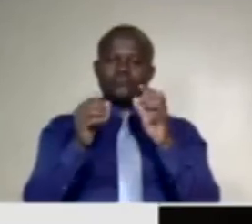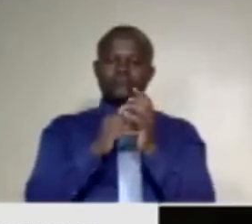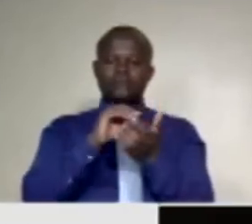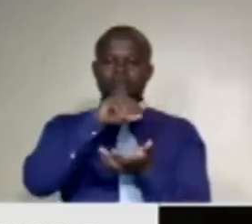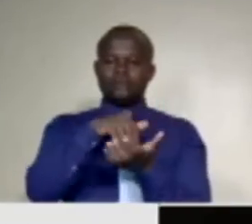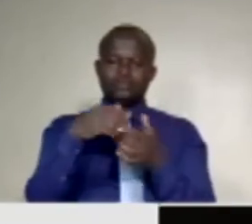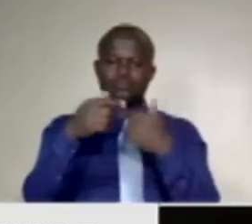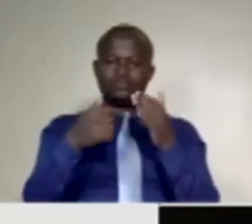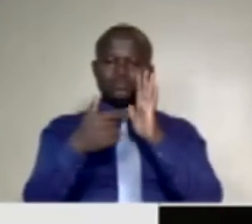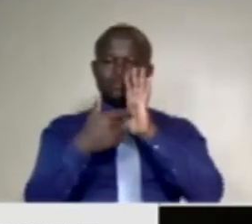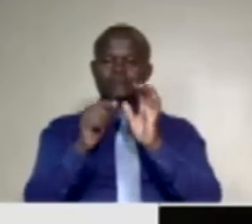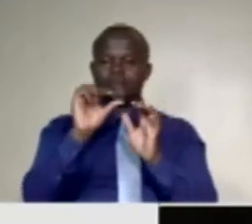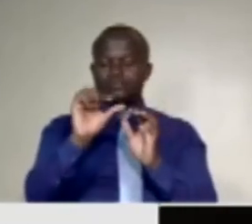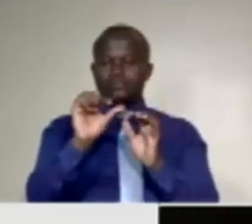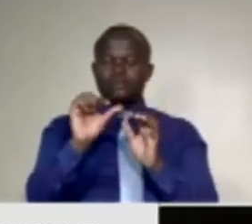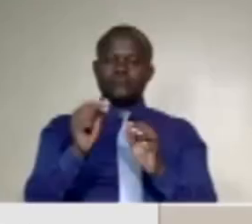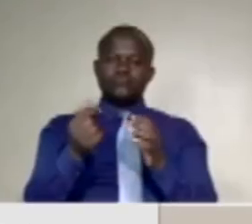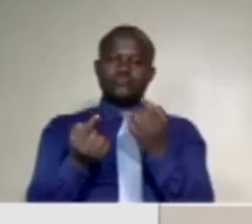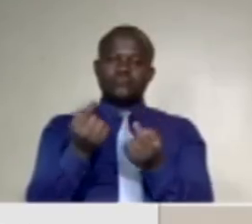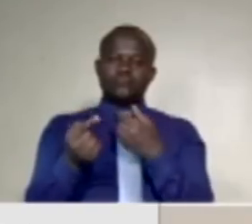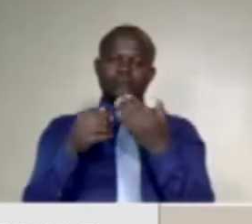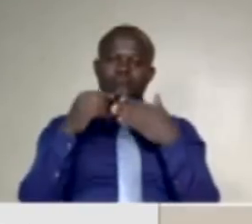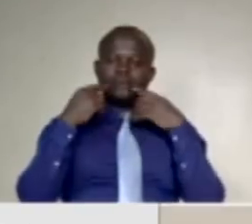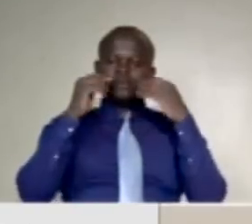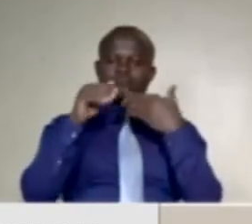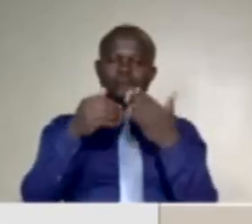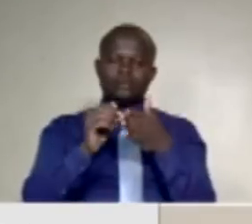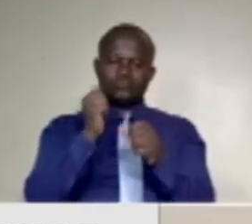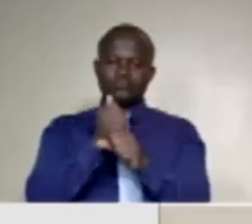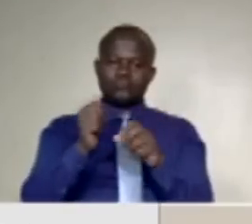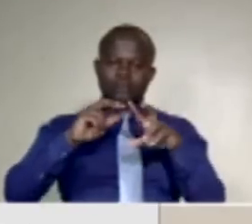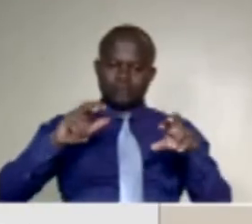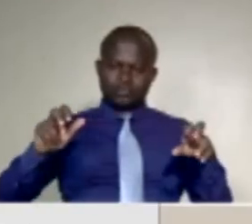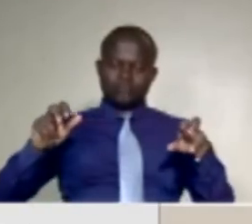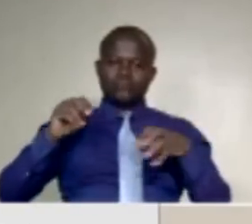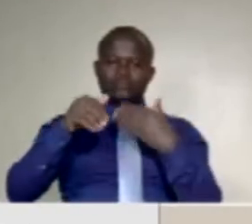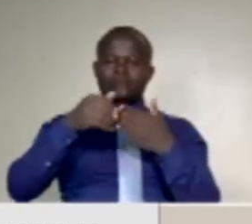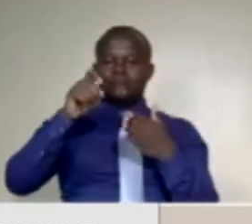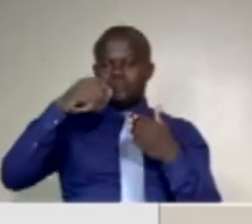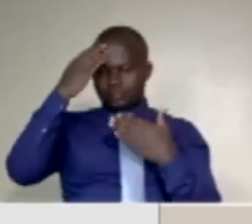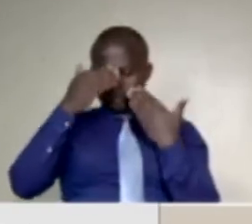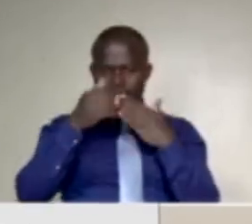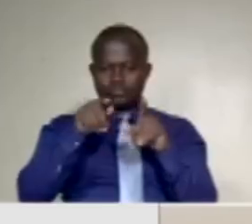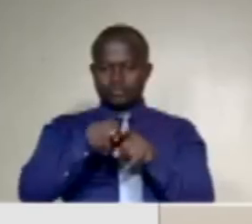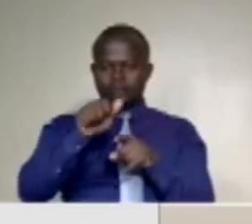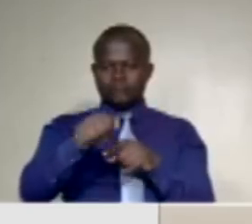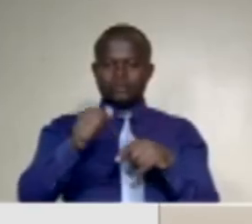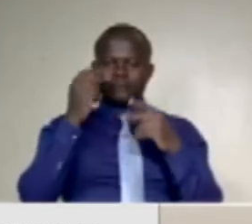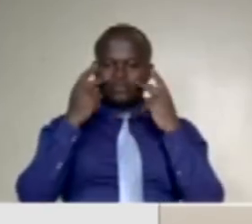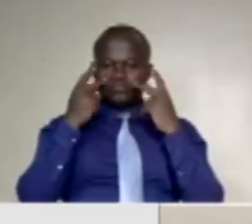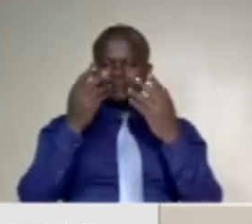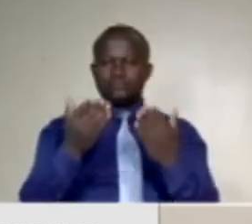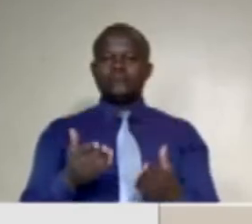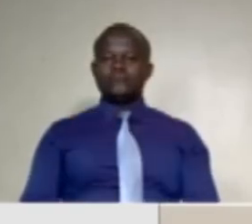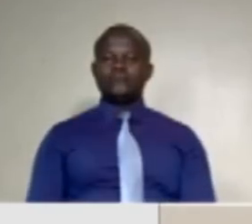bigo hakigaragara ubuke bw'intebe, ubuyobozi bw'akarere buvuga ko bari gukora icyegeranyo cy'intebe zikenewe kugira ngo nazo ziboneke.